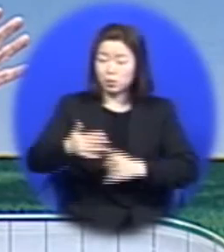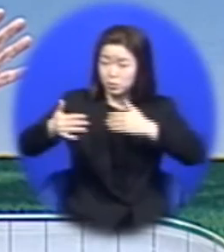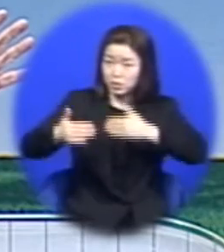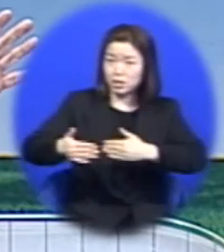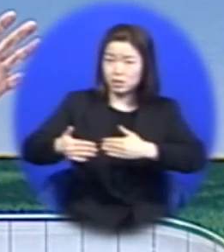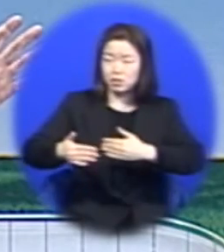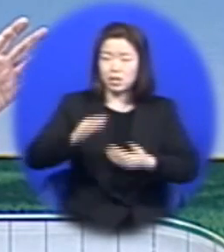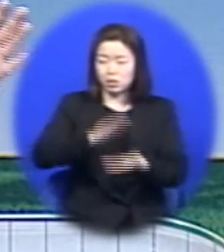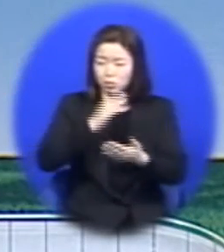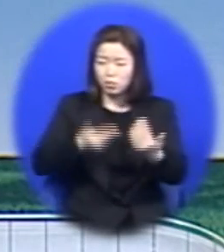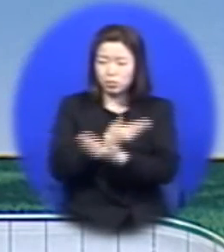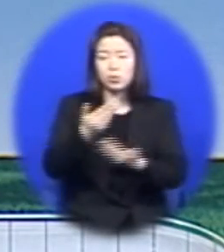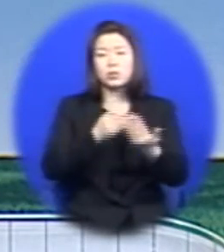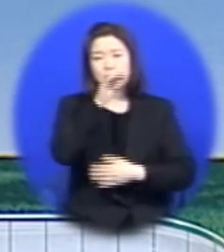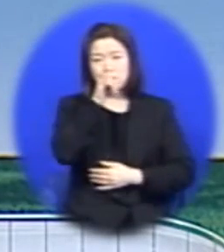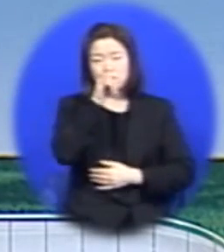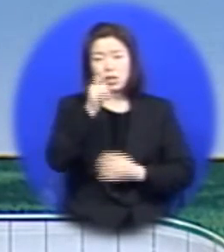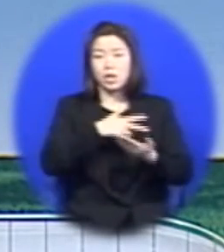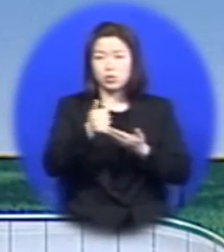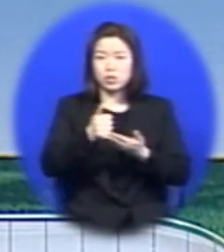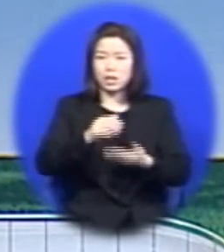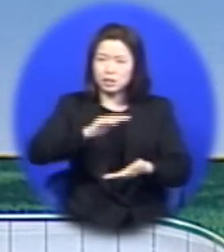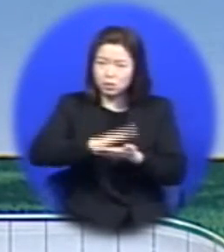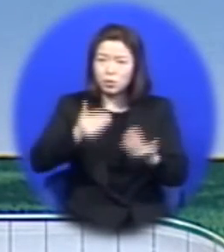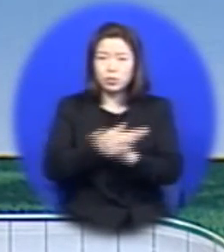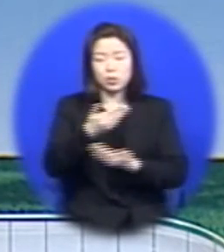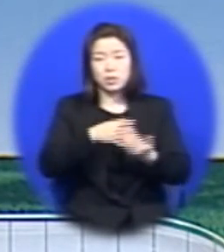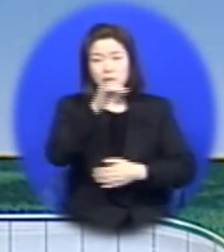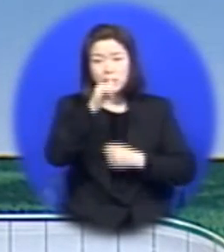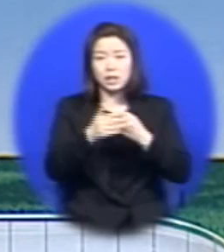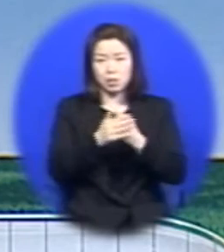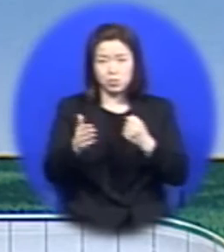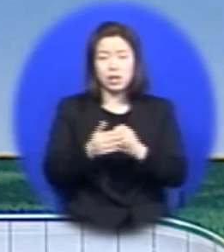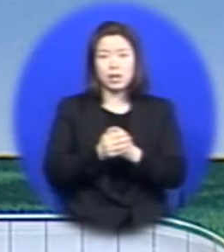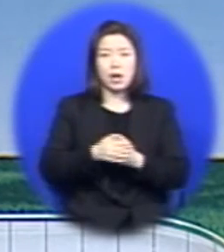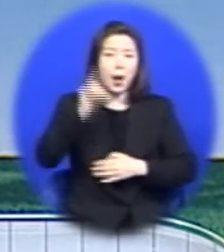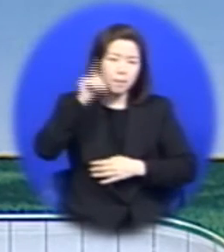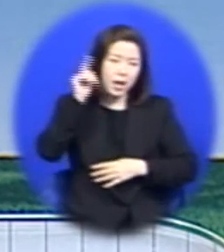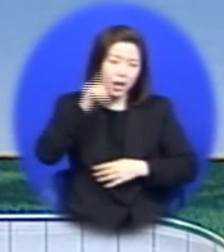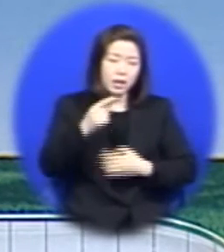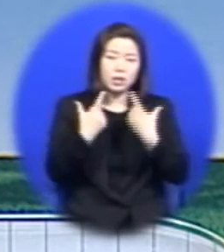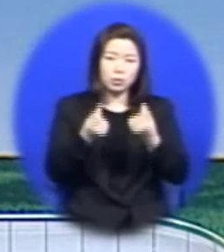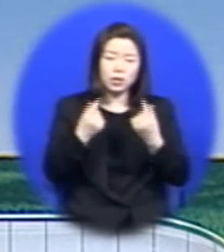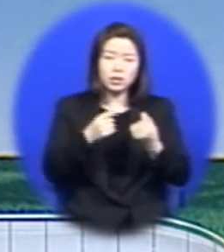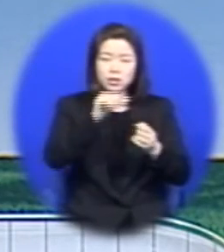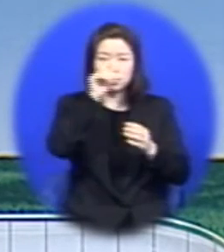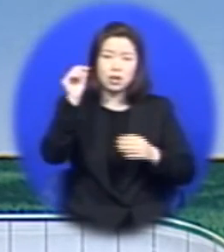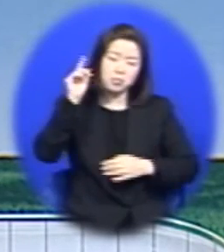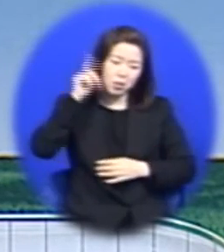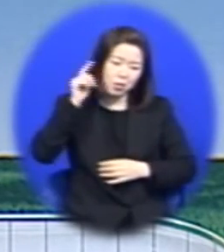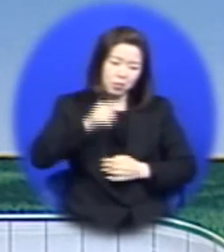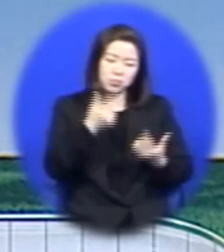있어요. 주님과 이런 뜨거운 사랑의 교제를 하니까 매일 똑같은 일상이 반복되는 것